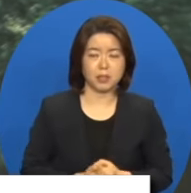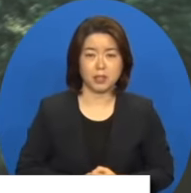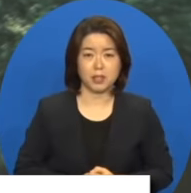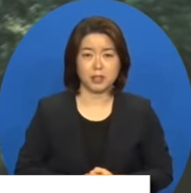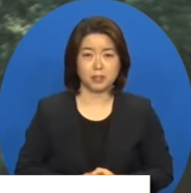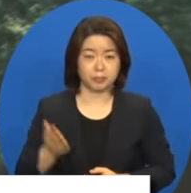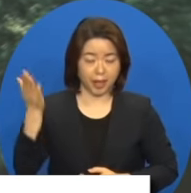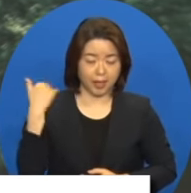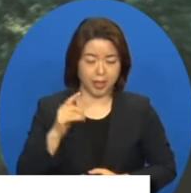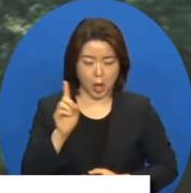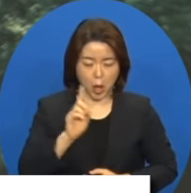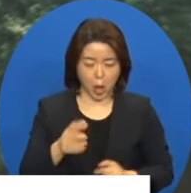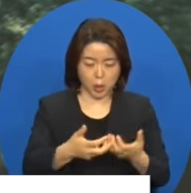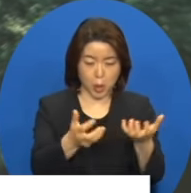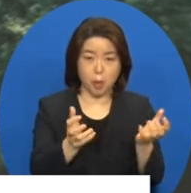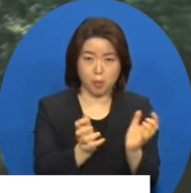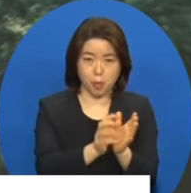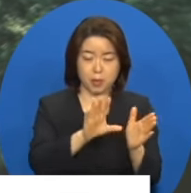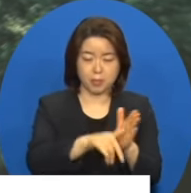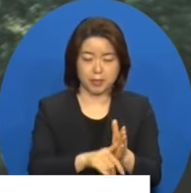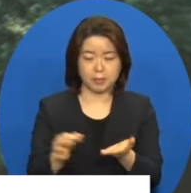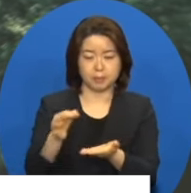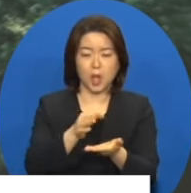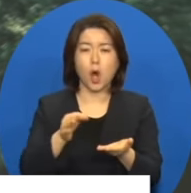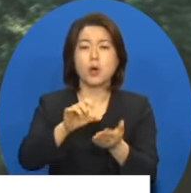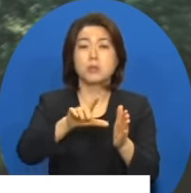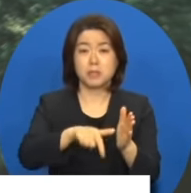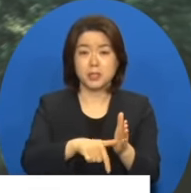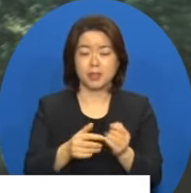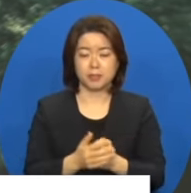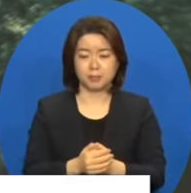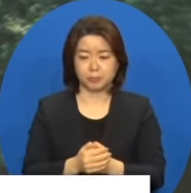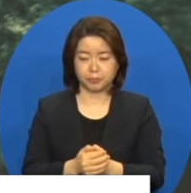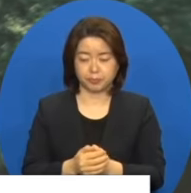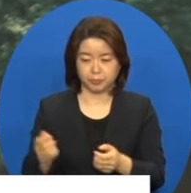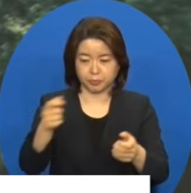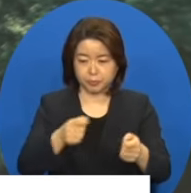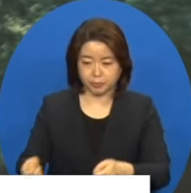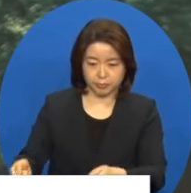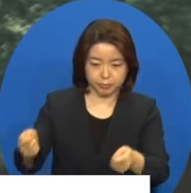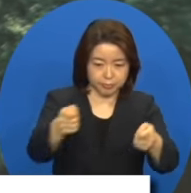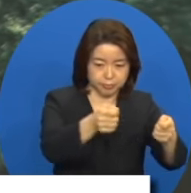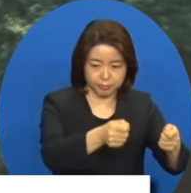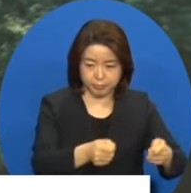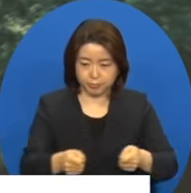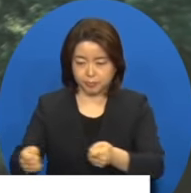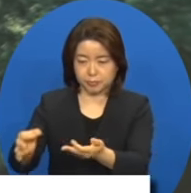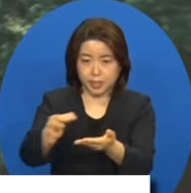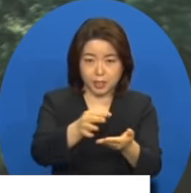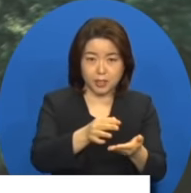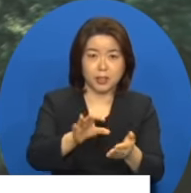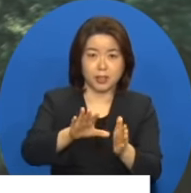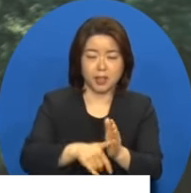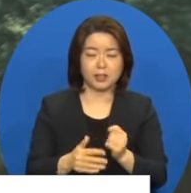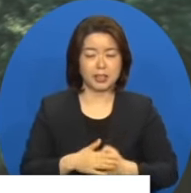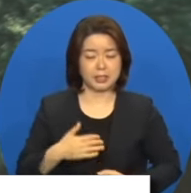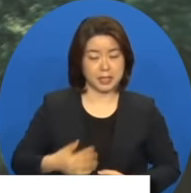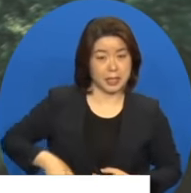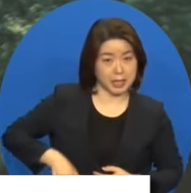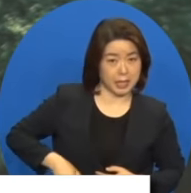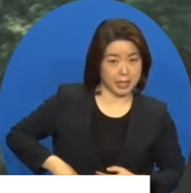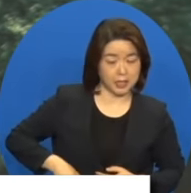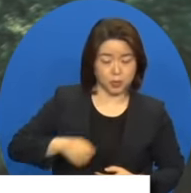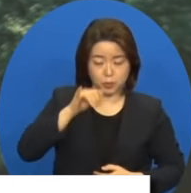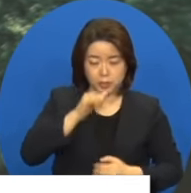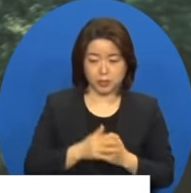어느 모임에서 헌금 시간이었습니다. 헌금 바구니가 이렇게 쭉 돌아가는데 제가 가지고 있는 것 얼마를